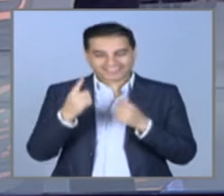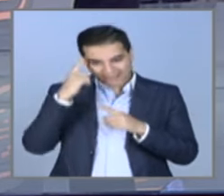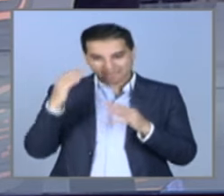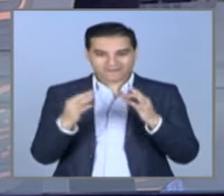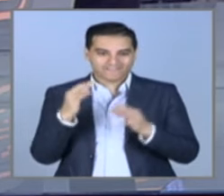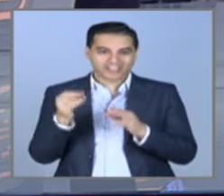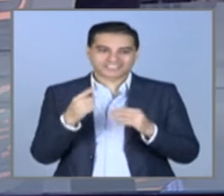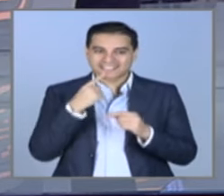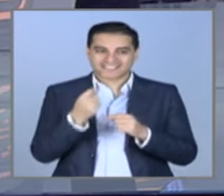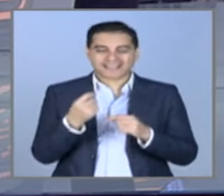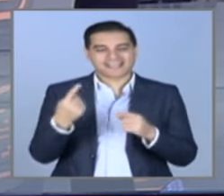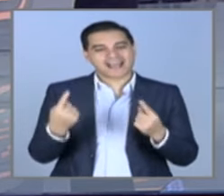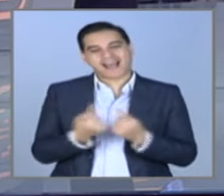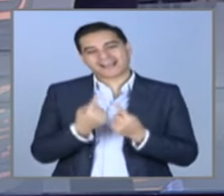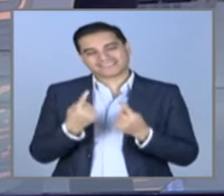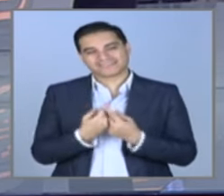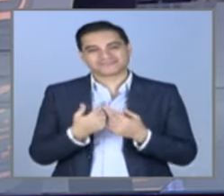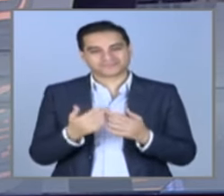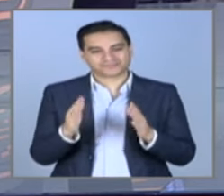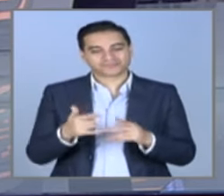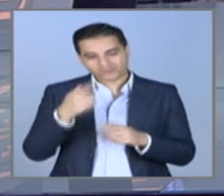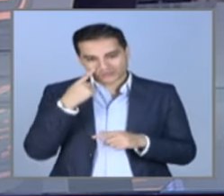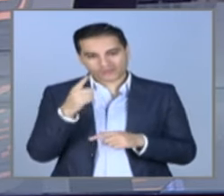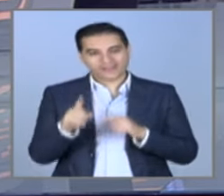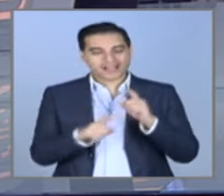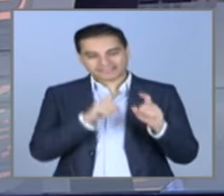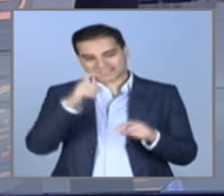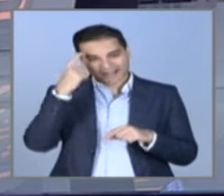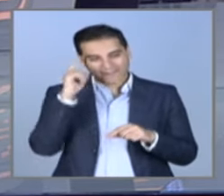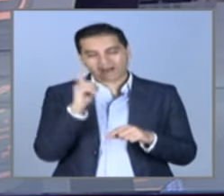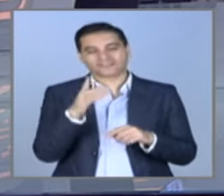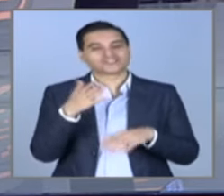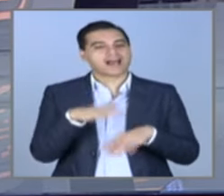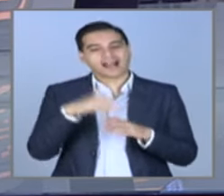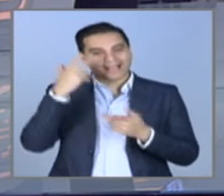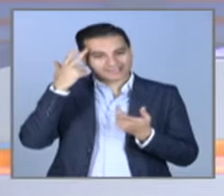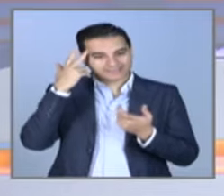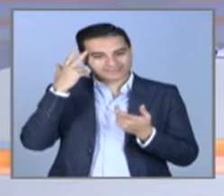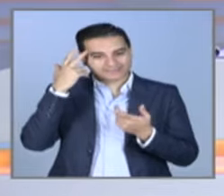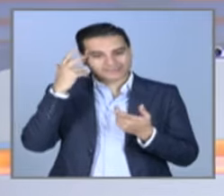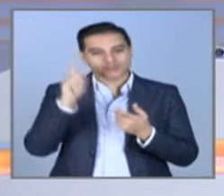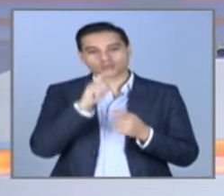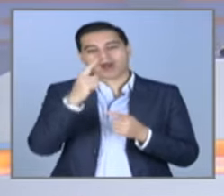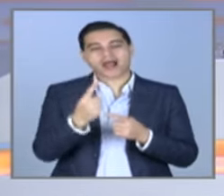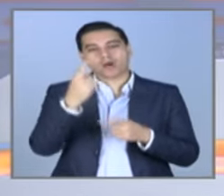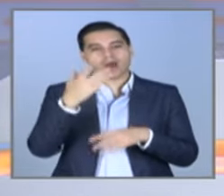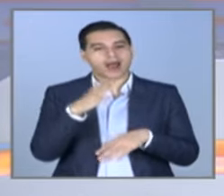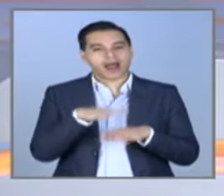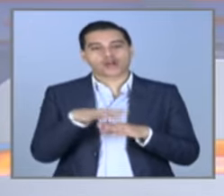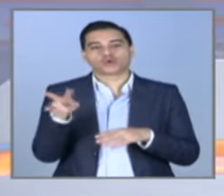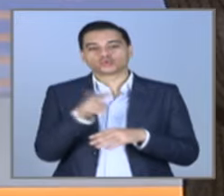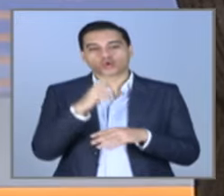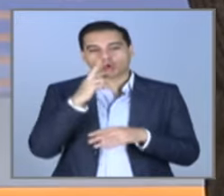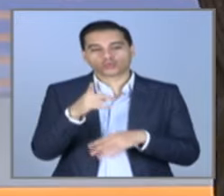حتى ولو ثانية. تعال نشوف الأسئلة اللي ما تجاوبتش. السؤال الأول، أنتوا